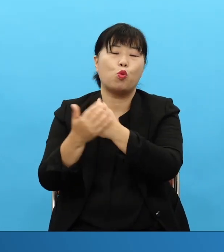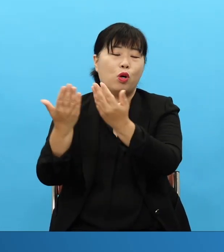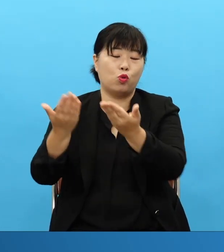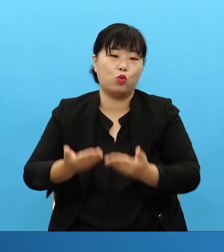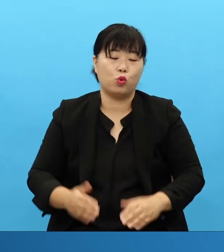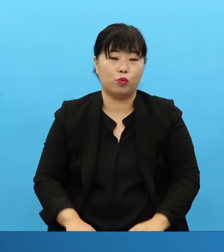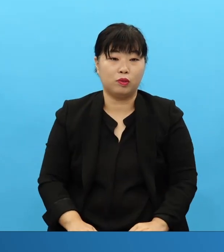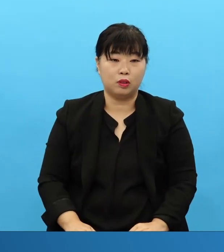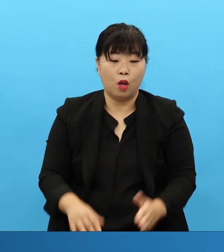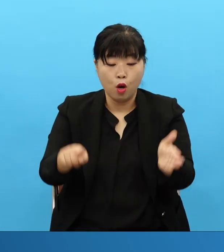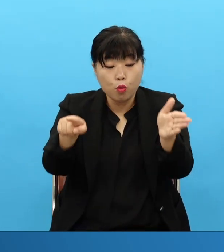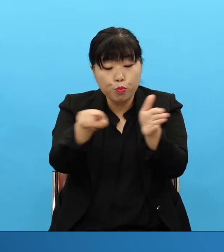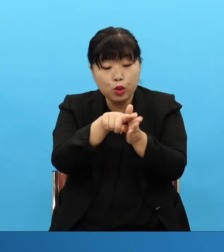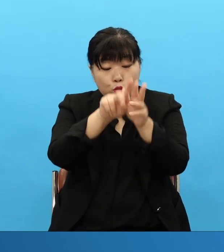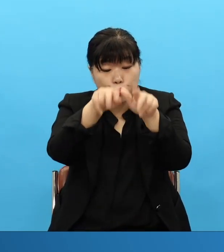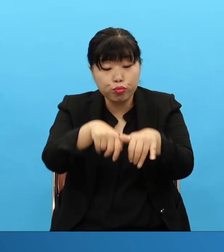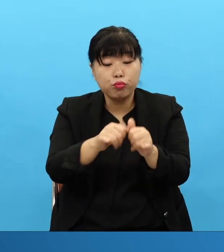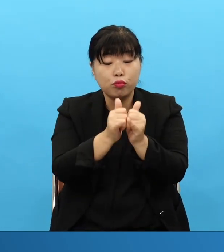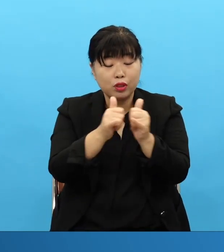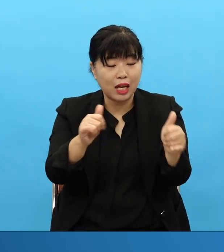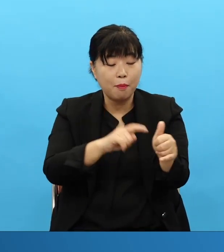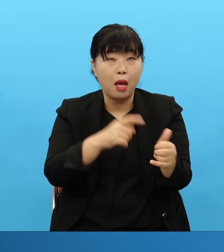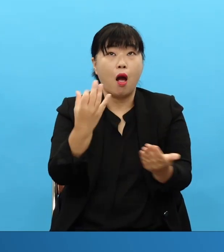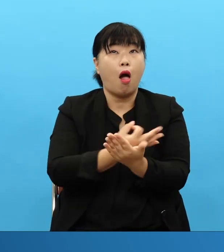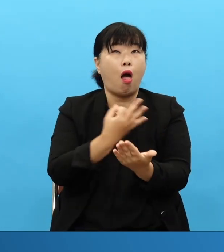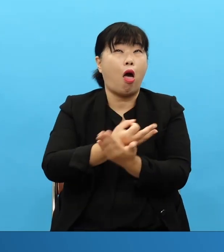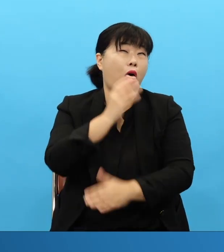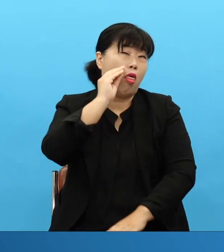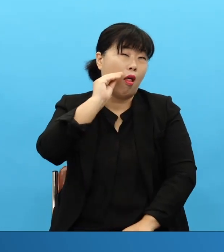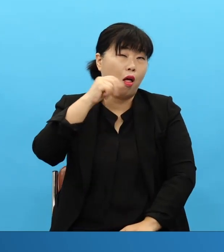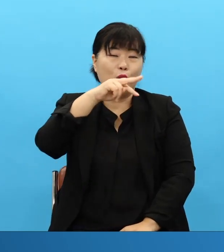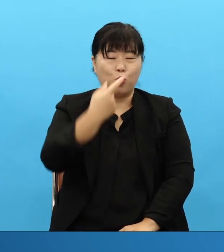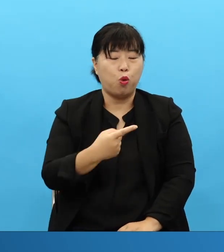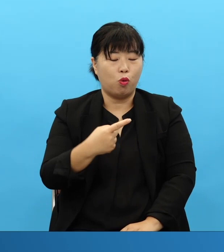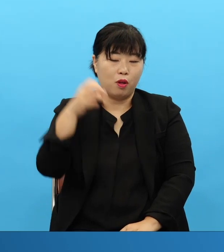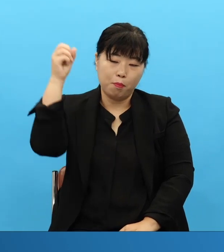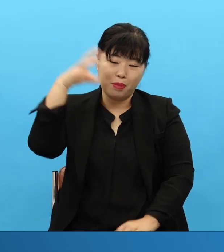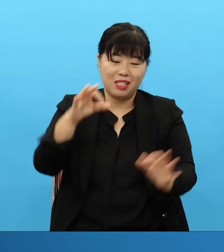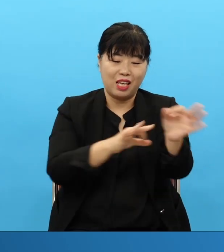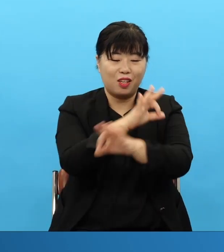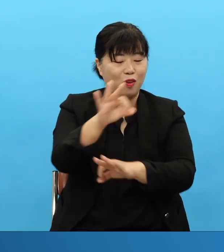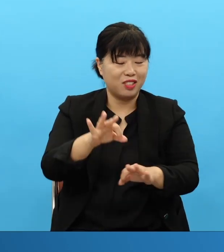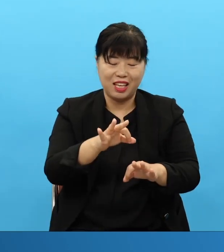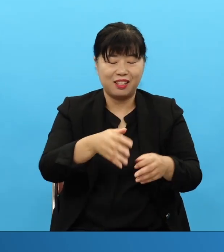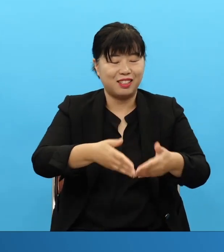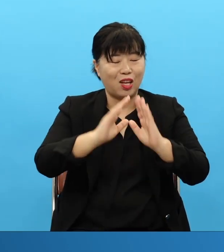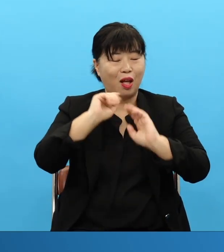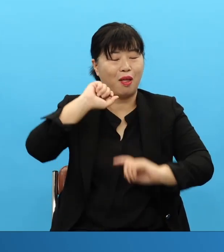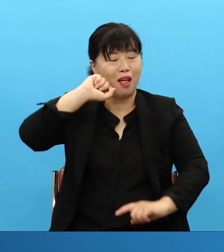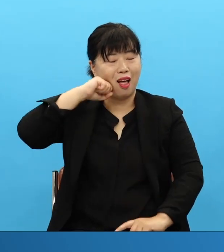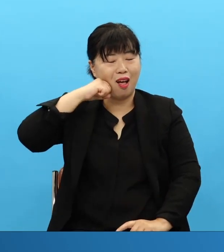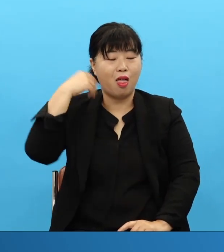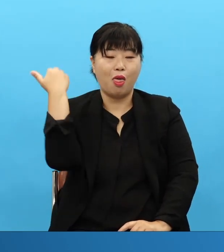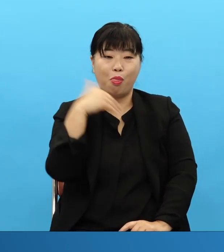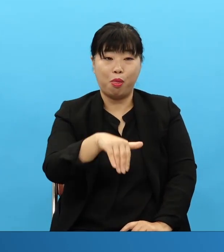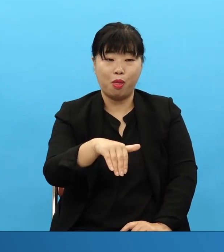여러분이 this 만들 economy 수 of light. 있습니다. But you can. 이거는 대충 믿어야 되는 게 아니고 확신해야 됩니다. This is not something we should vaguely believe. 이건 We should 말고는 have assurance. 없습니다. There's 안 nothing 그러면 but this.